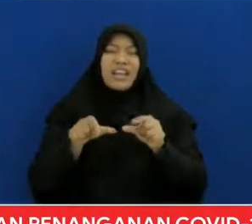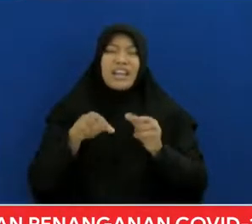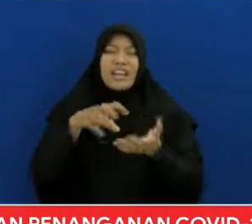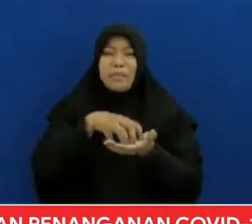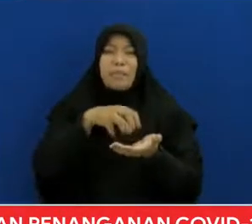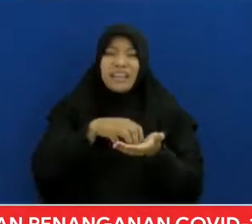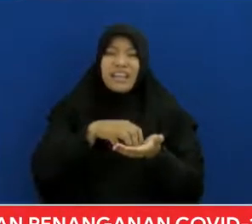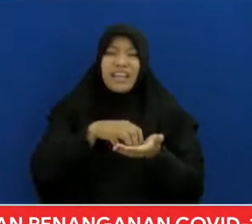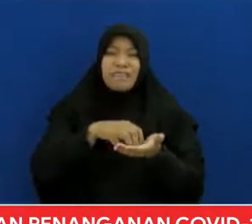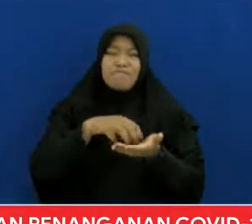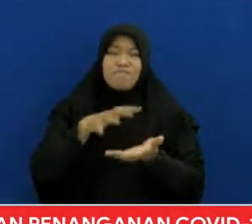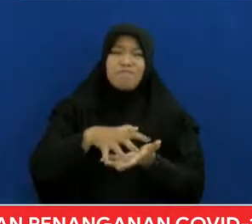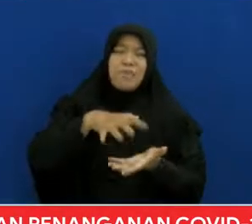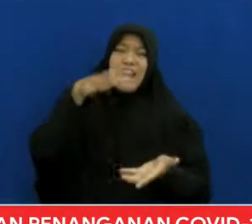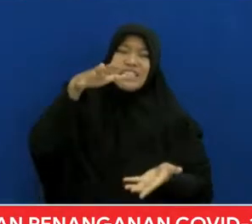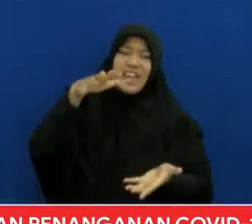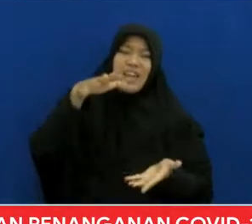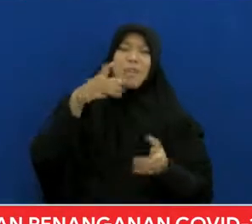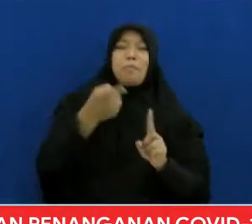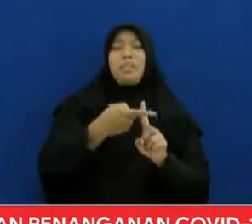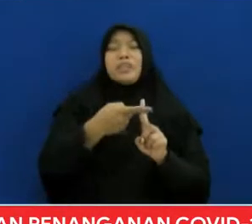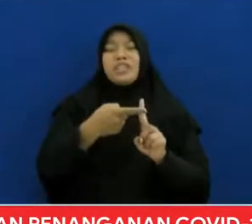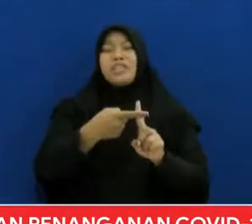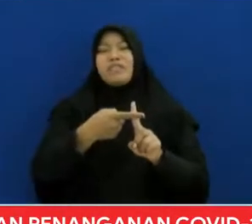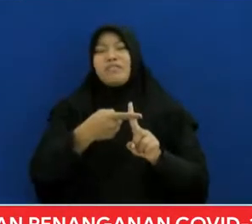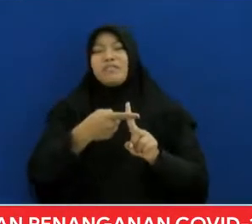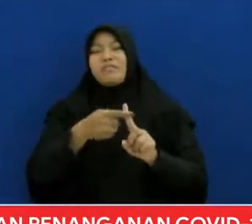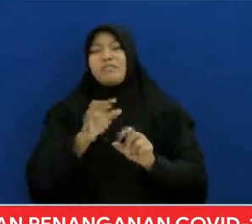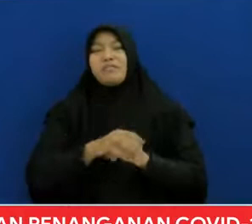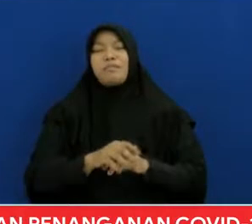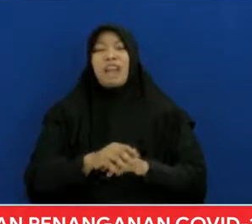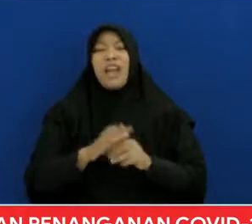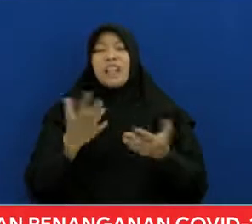atau memiliki risiko transmisi lokal.